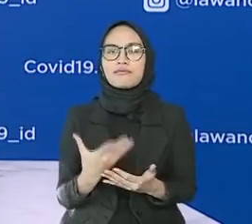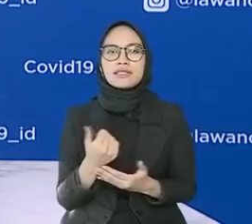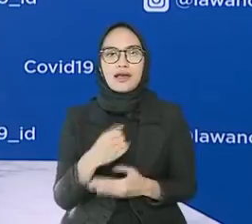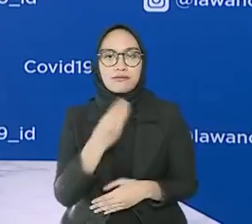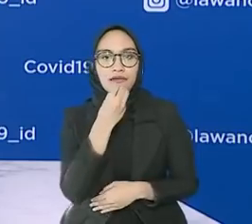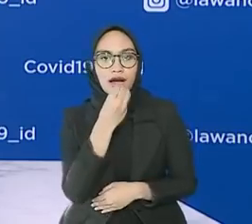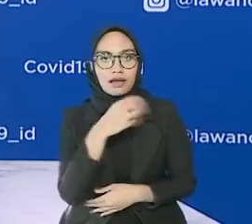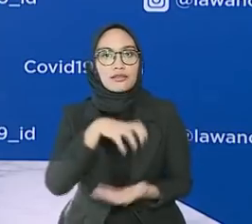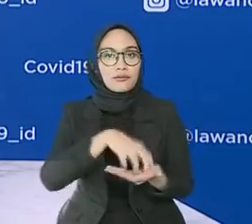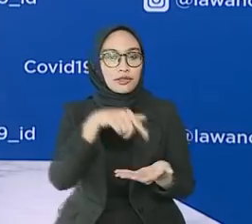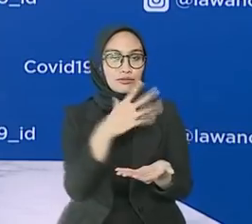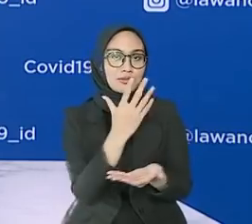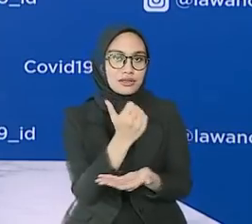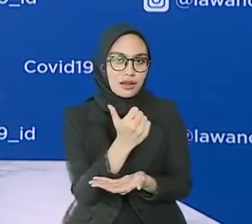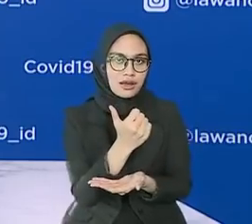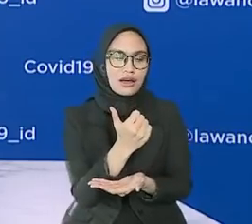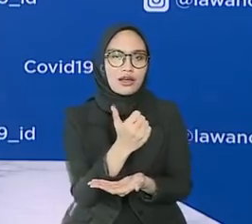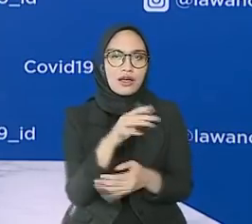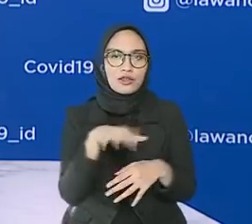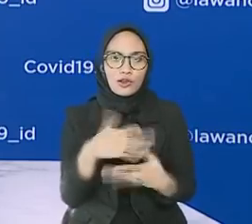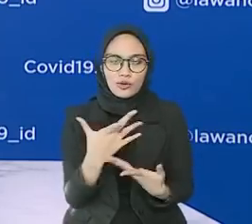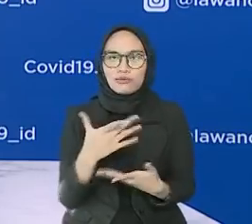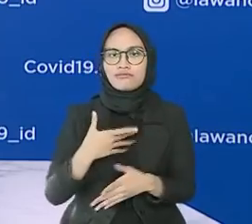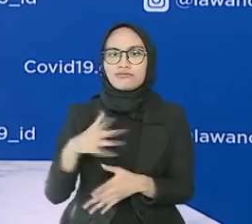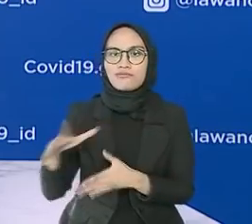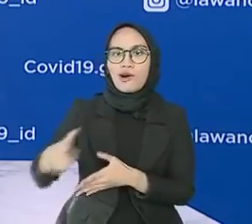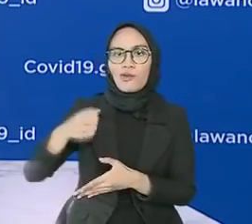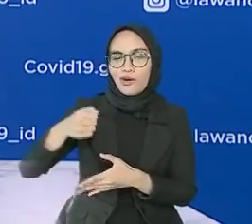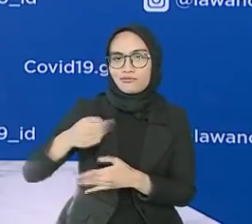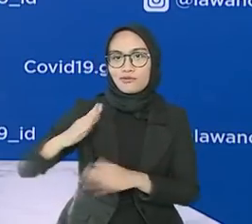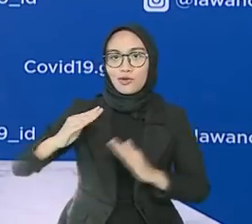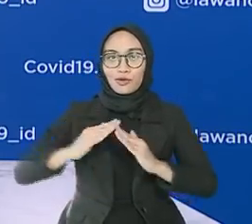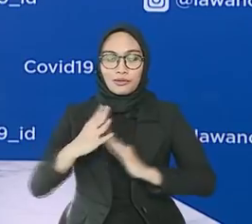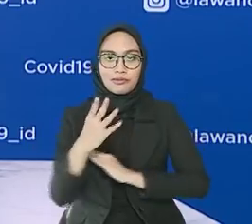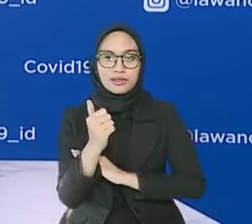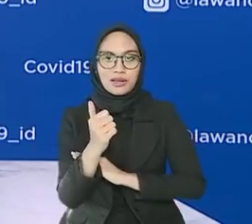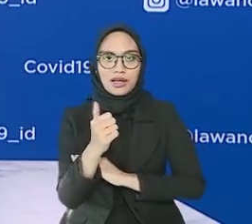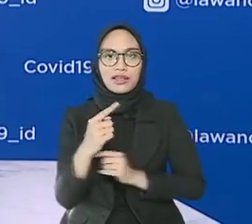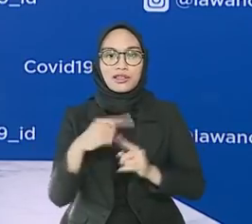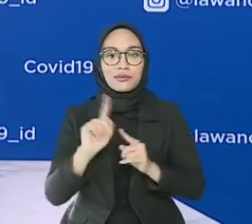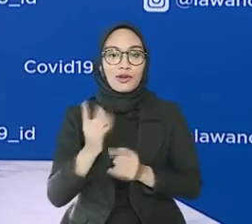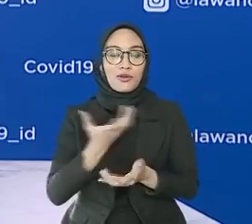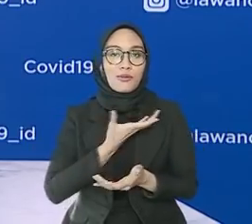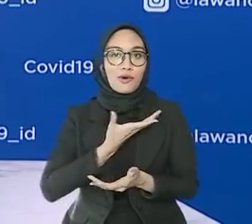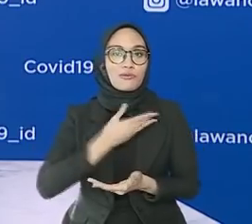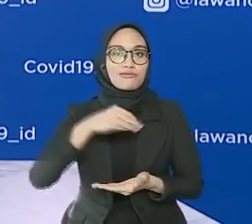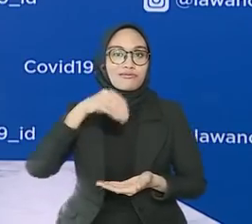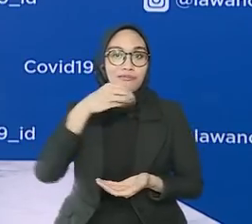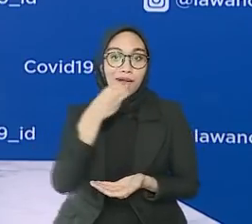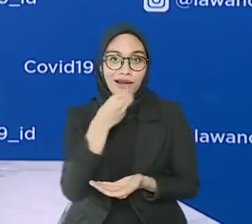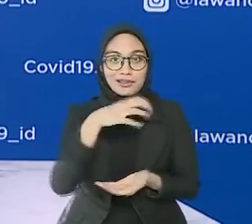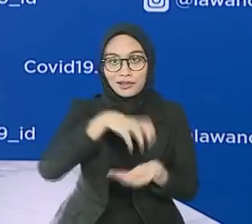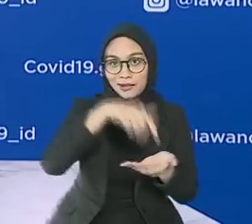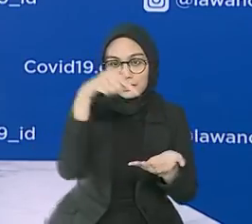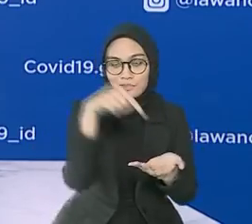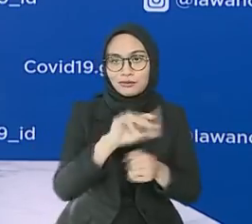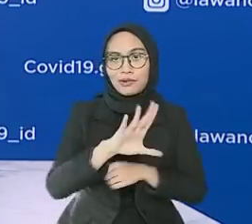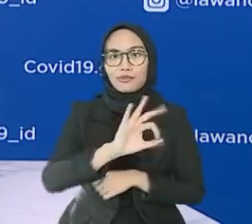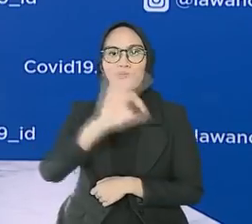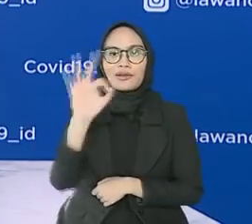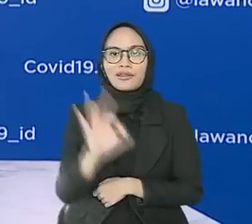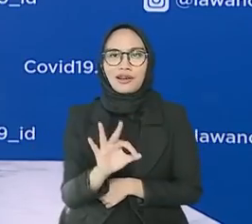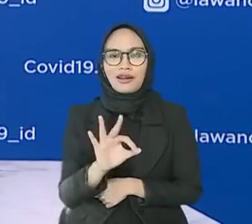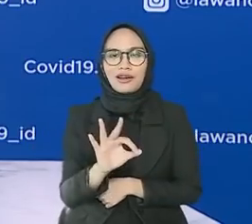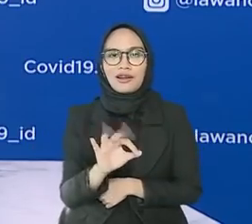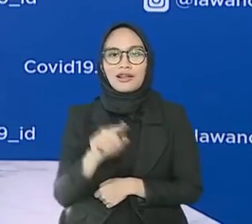dine-in, delivery atau take-away dengan maksimal kapasitas dine-in 50% dan 2 orang per